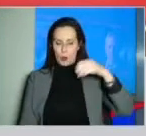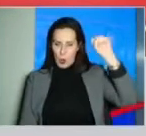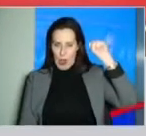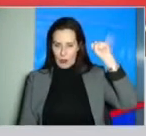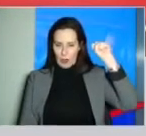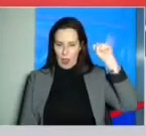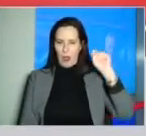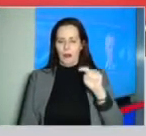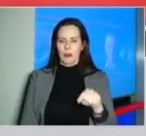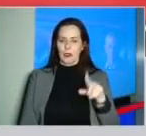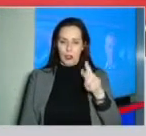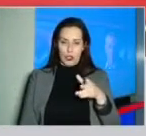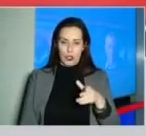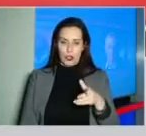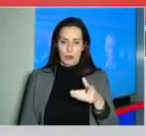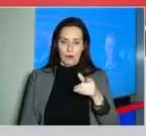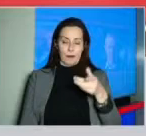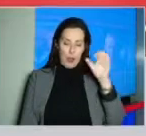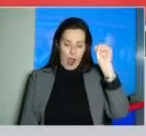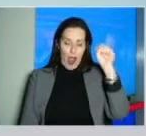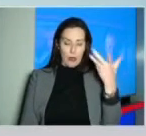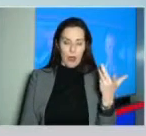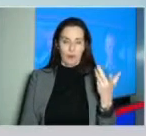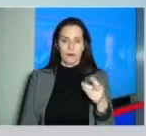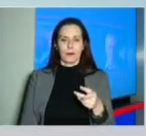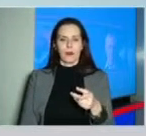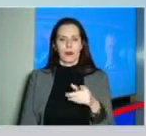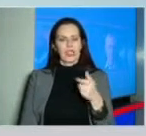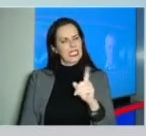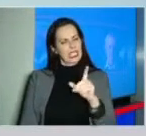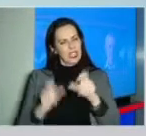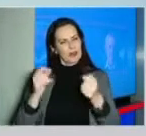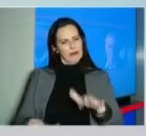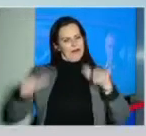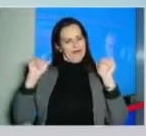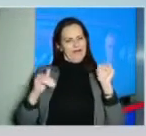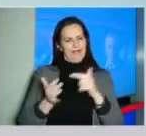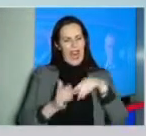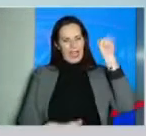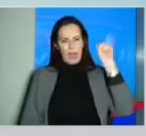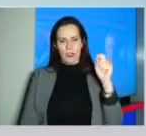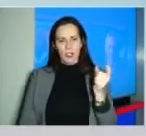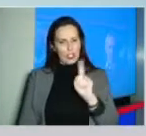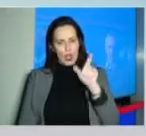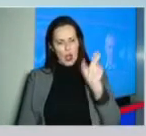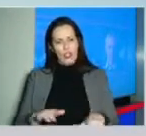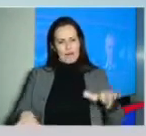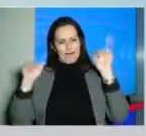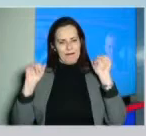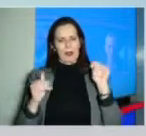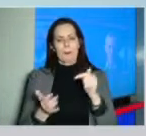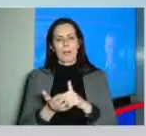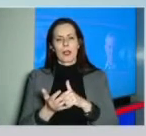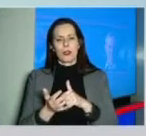שבעצם יש שם את תלמידי הרב גנה, זה לא מבריח אנשים? זה לא מבריח אנשים,